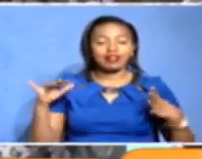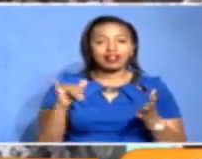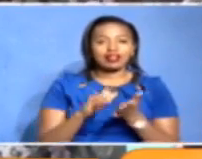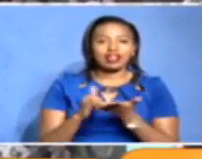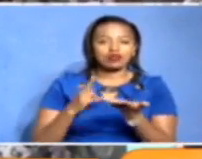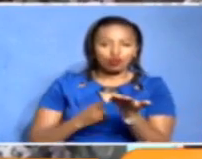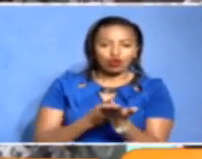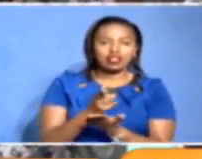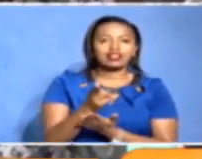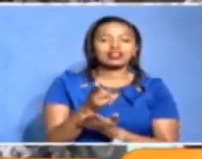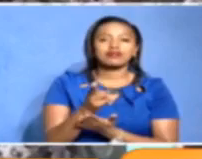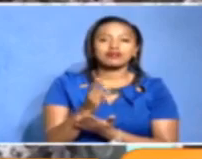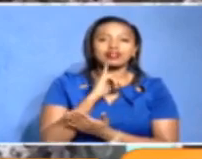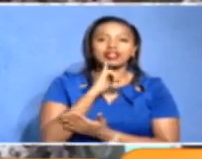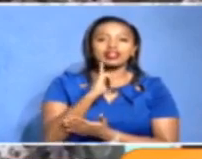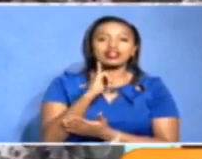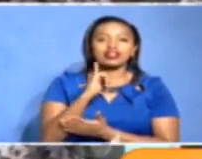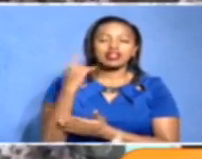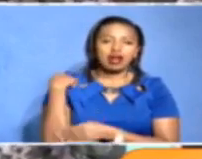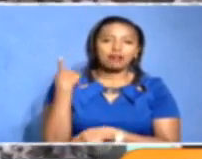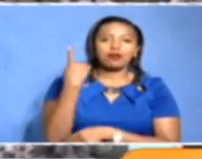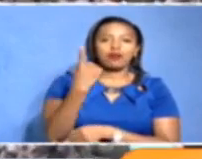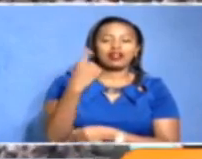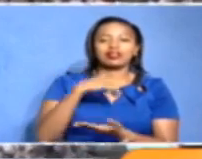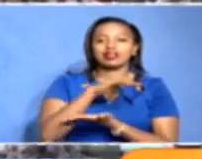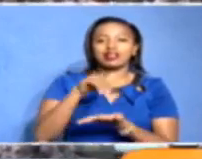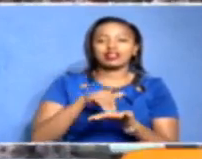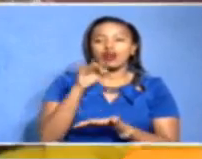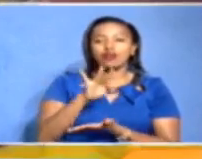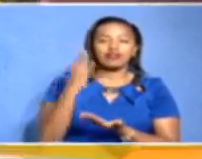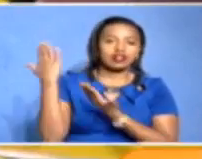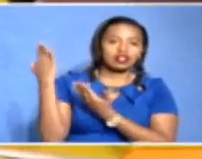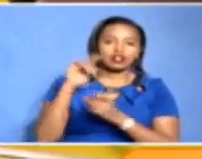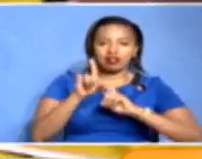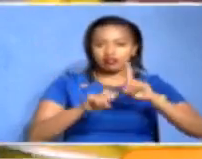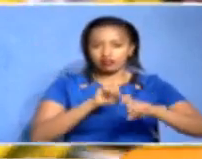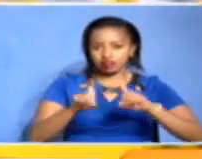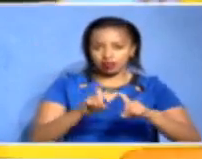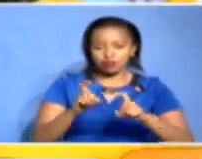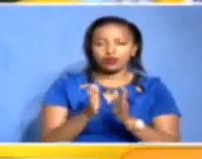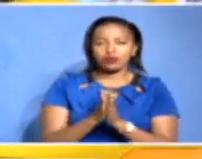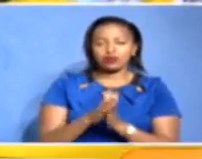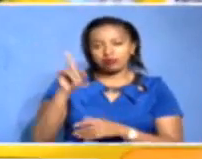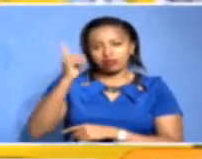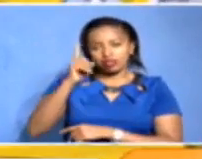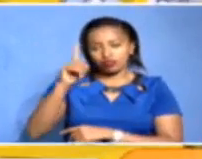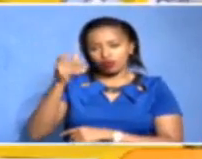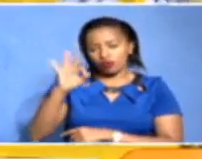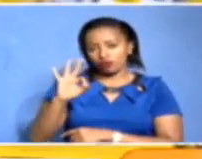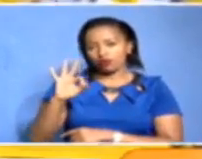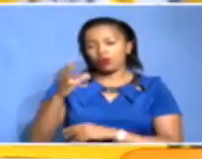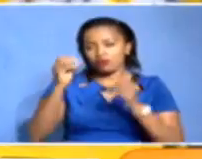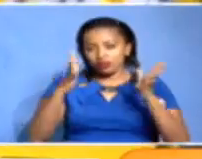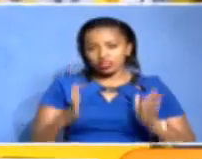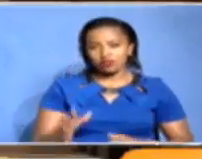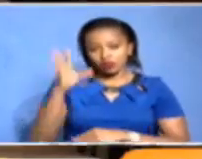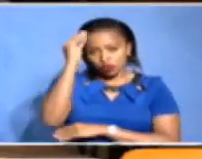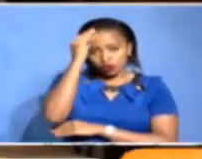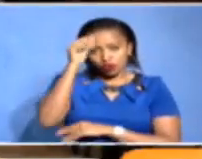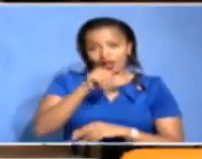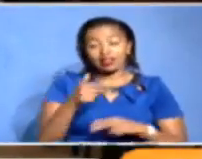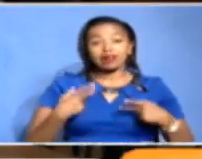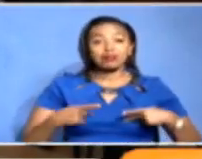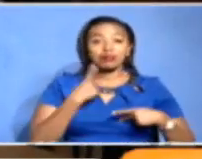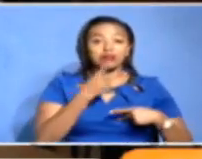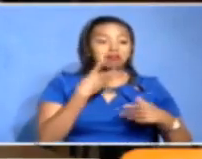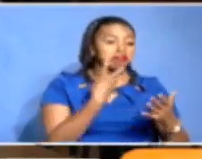integrity becomes the front and center of these exams. Kulingana na maafisa wa elimu, watu wanne wengine waliokamatwa mjini